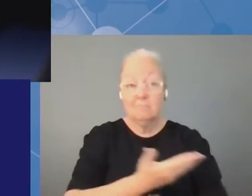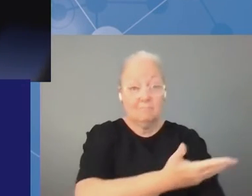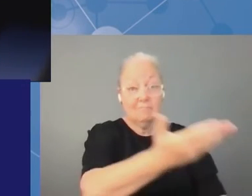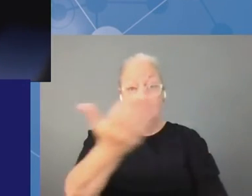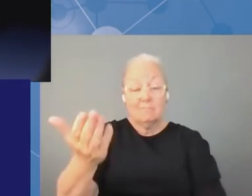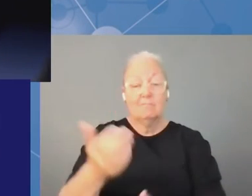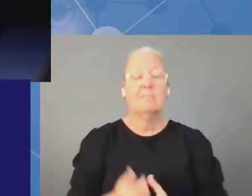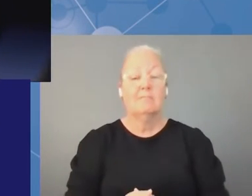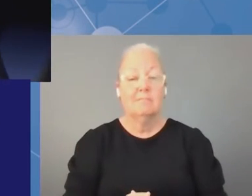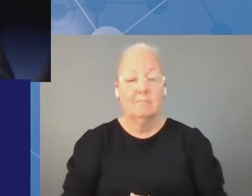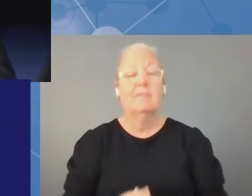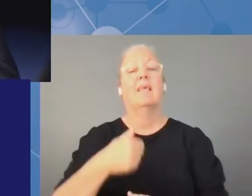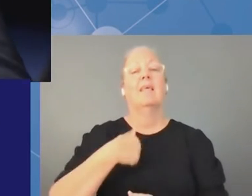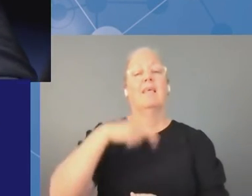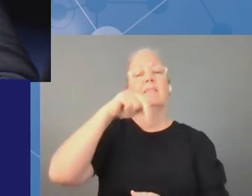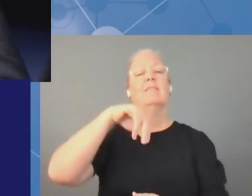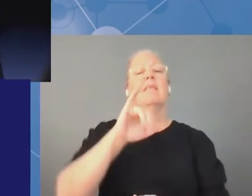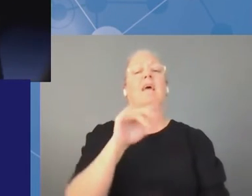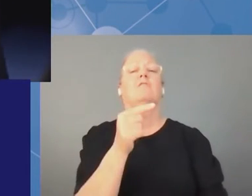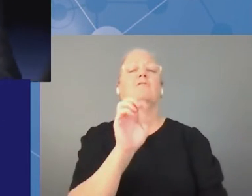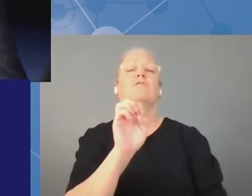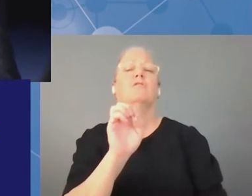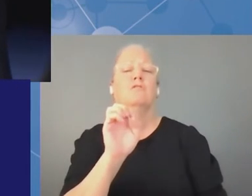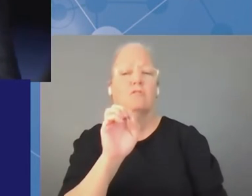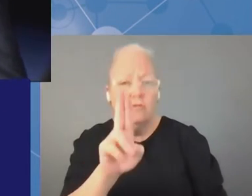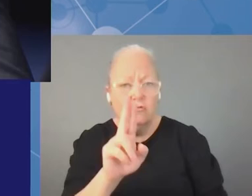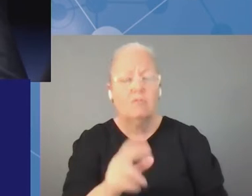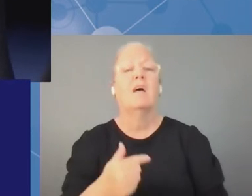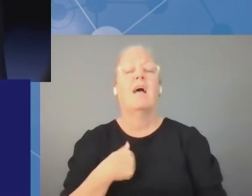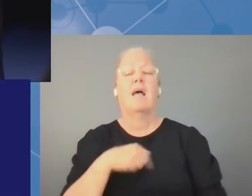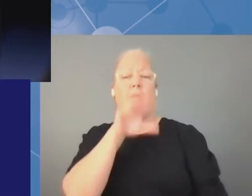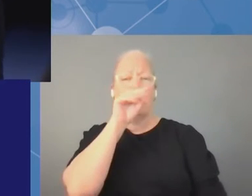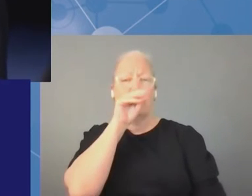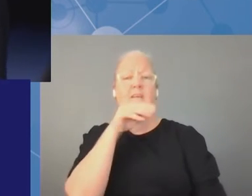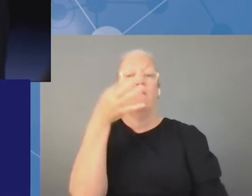Здравствуйте, приветствую всех. Буду говорить по-французски.